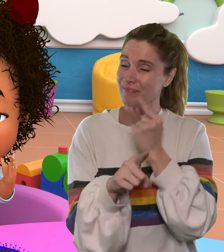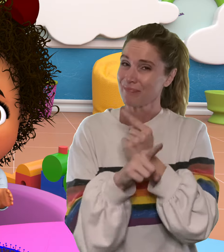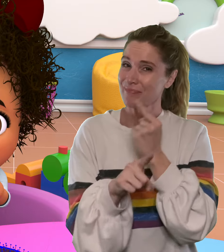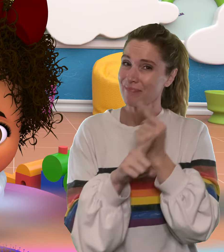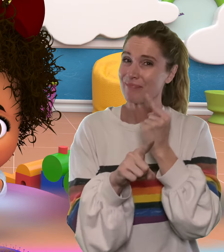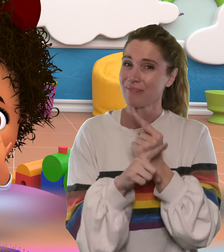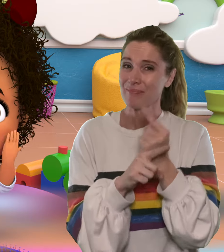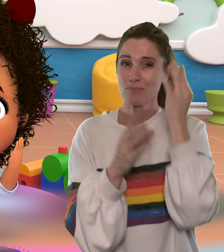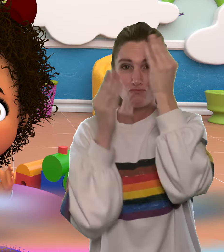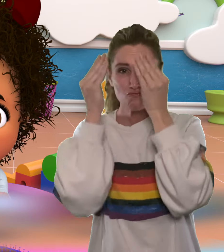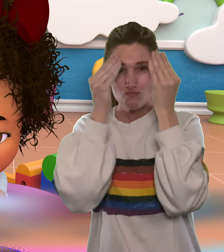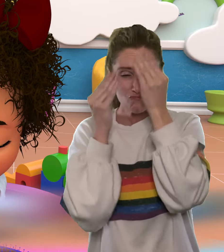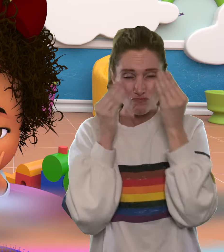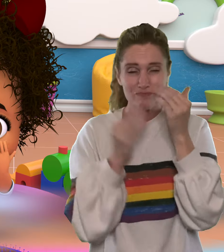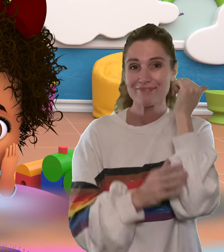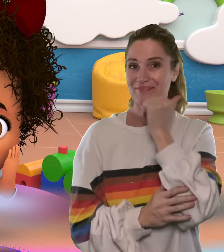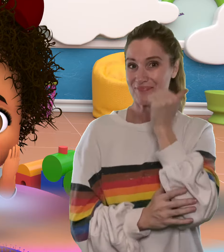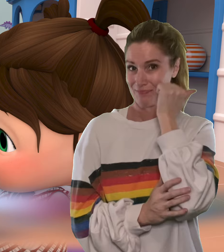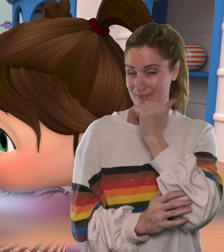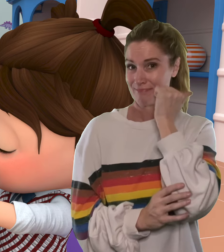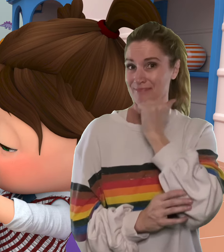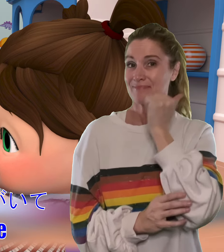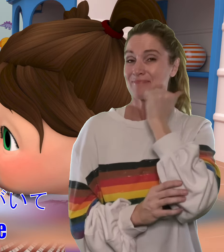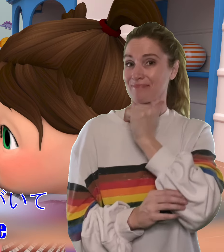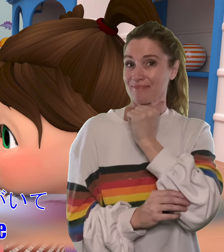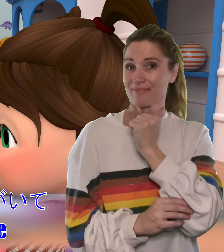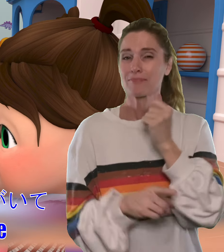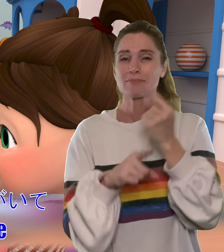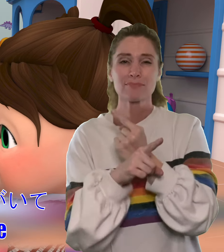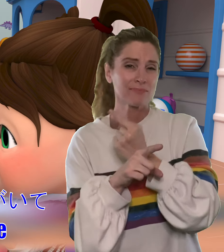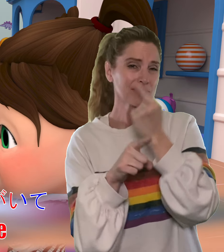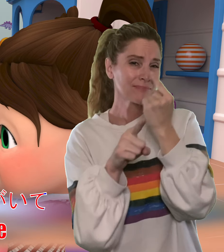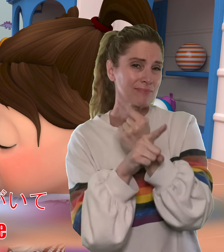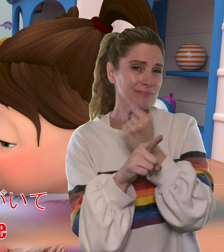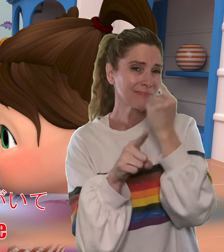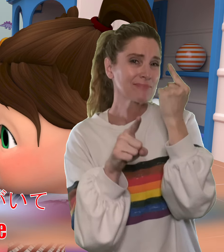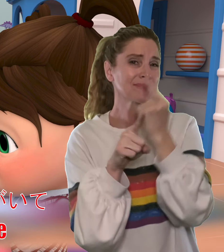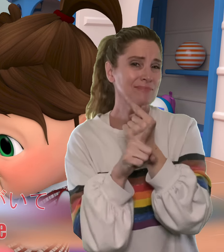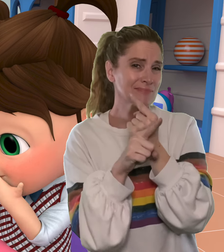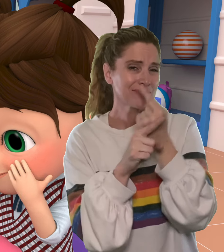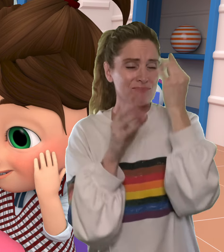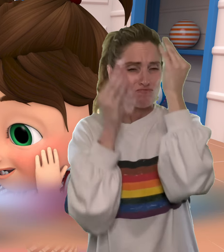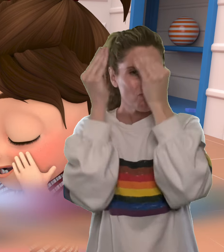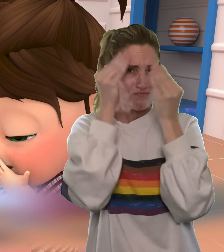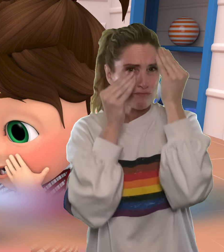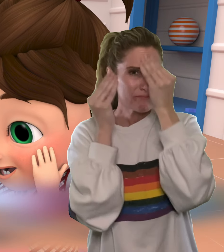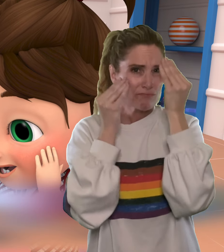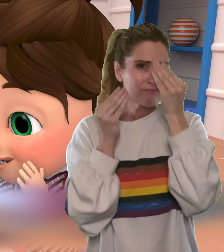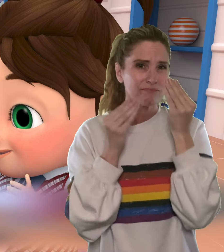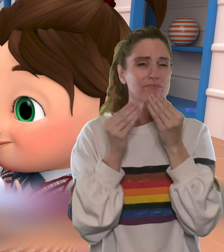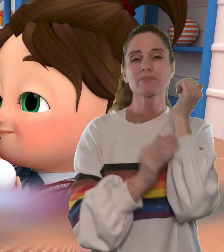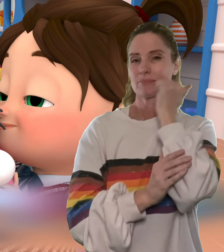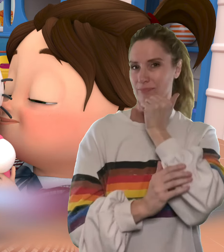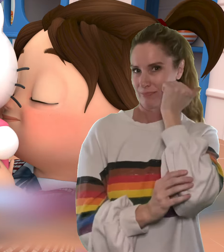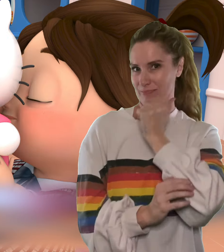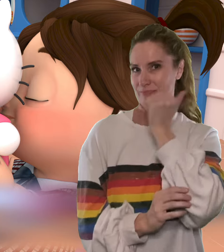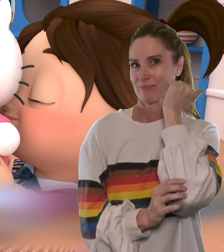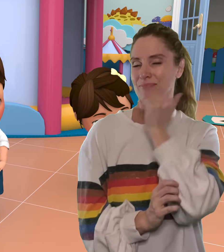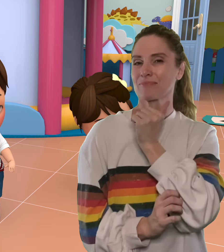て毎日ねちゃんとちゃんと洗って毎日